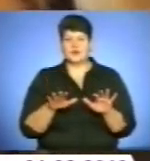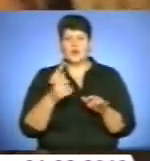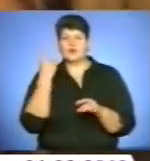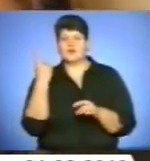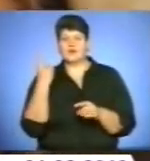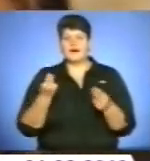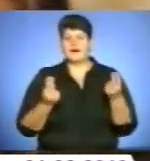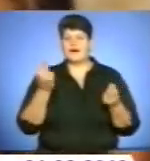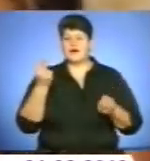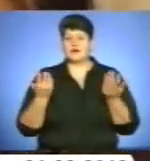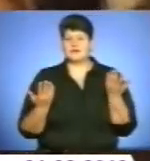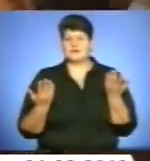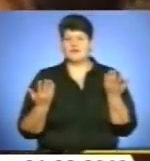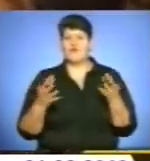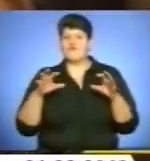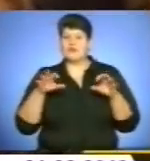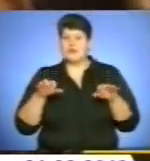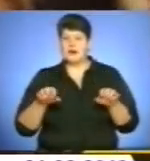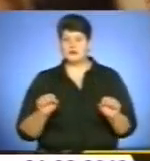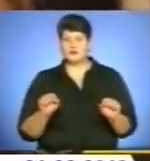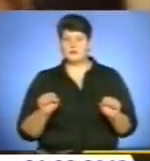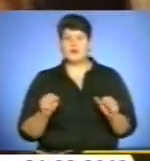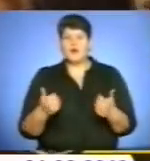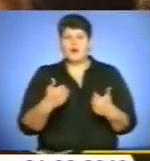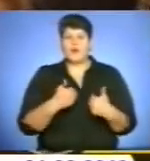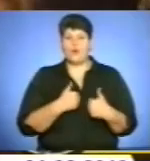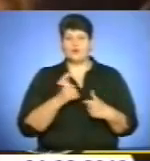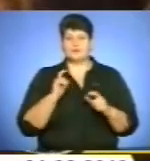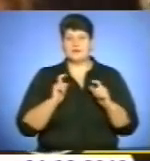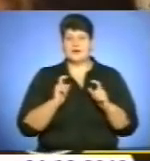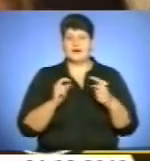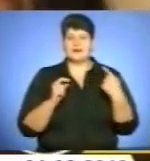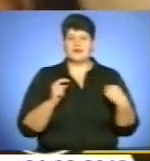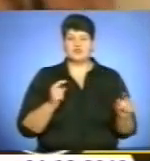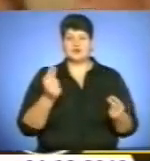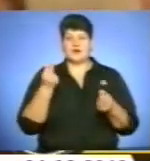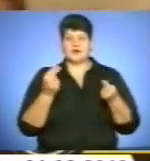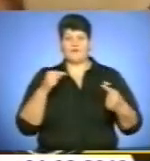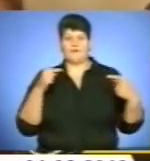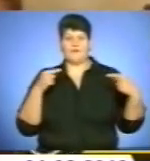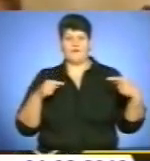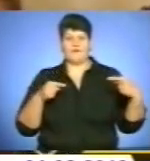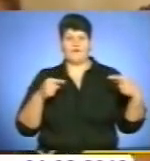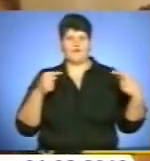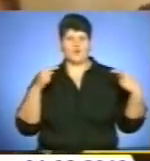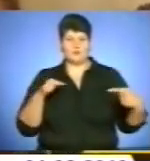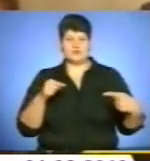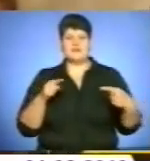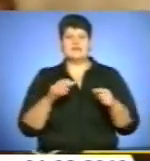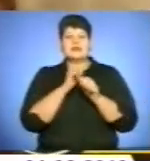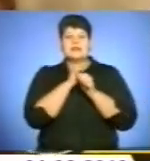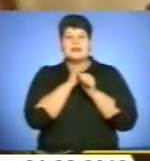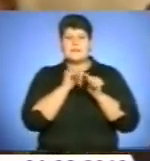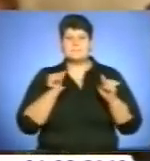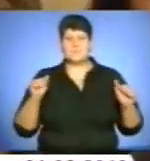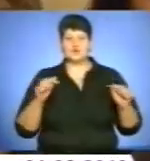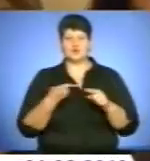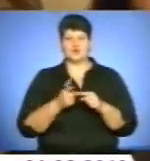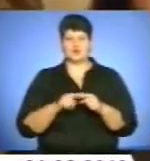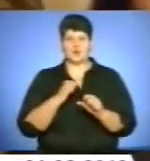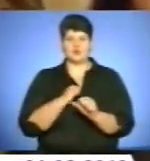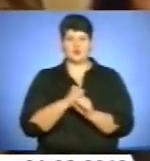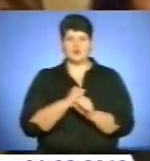грають у владу, бо не хочуть цієї сесії, інші грають в опозицію, але вони не в змозі цього зробити.